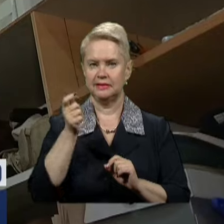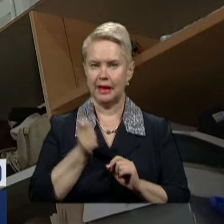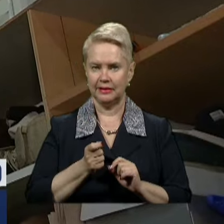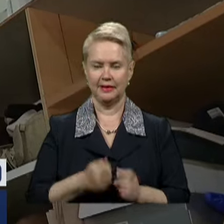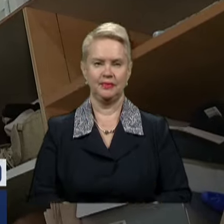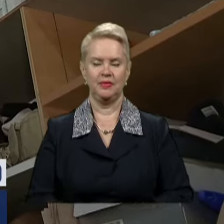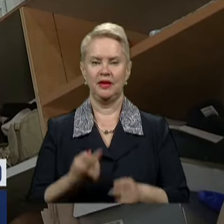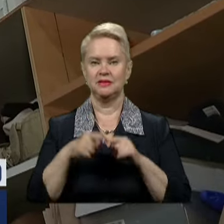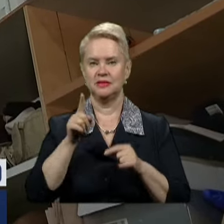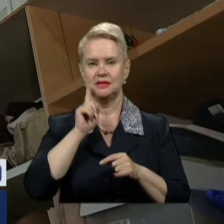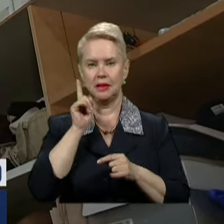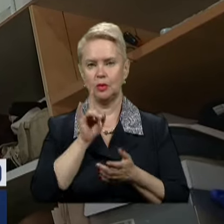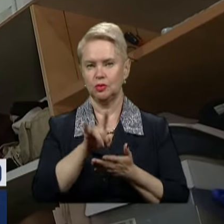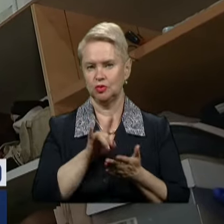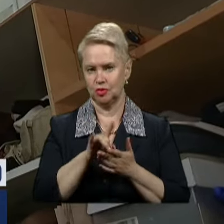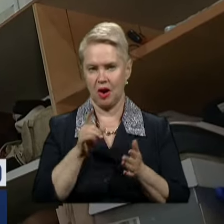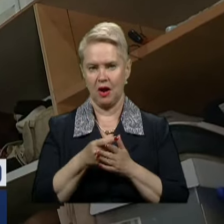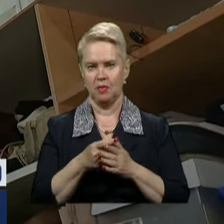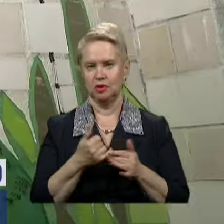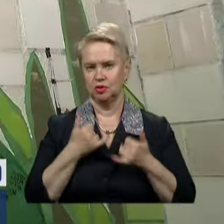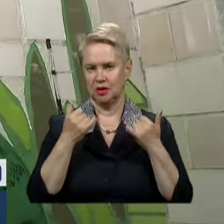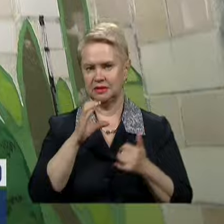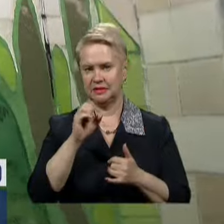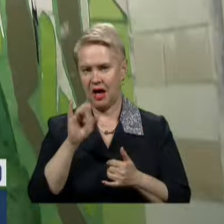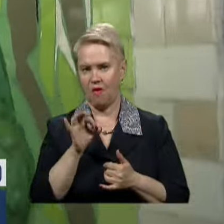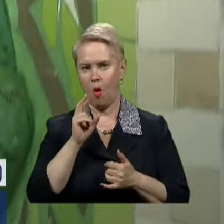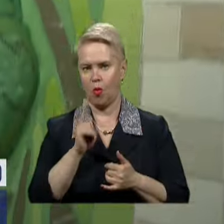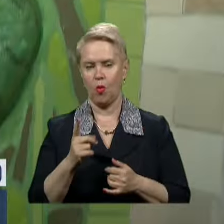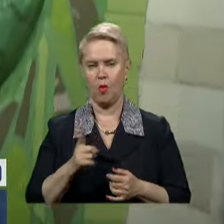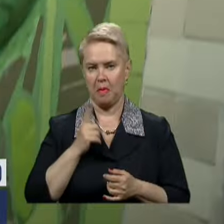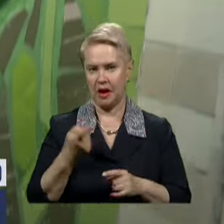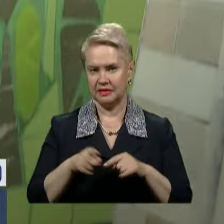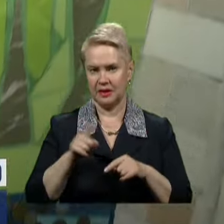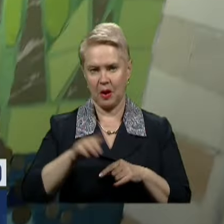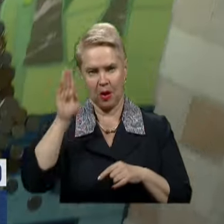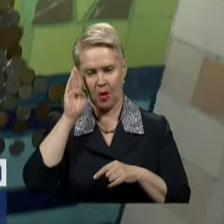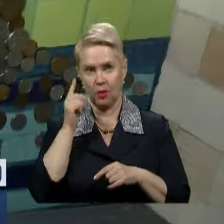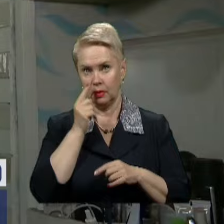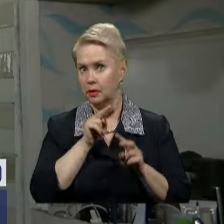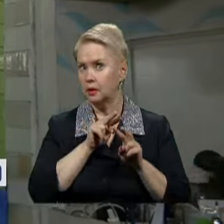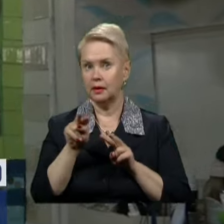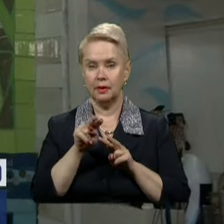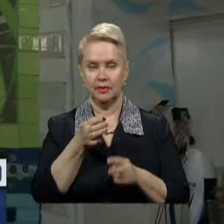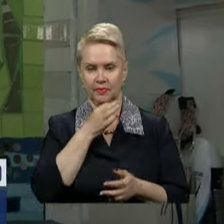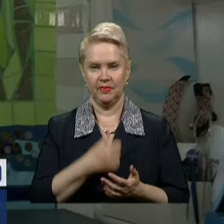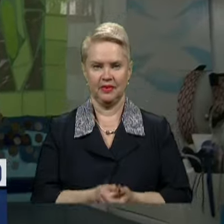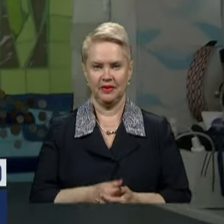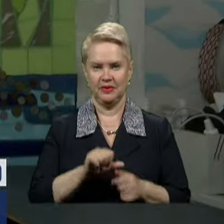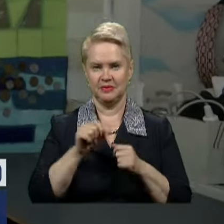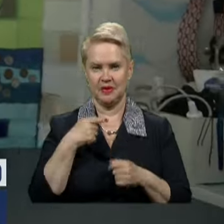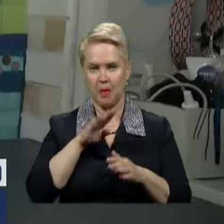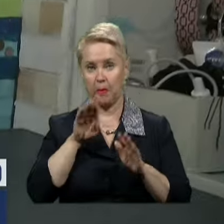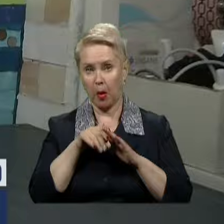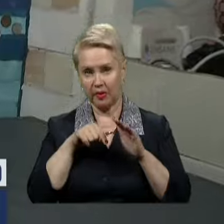зняти. А цю зелену жабу дуже шанує Сава, онук майстрині. Хлопчик очей не зводить. Особливо, що під